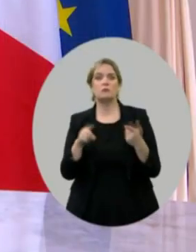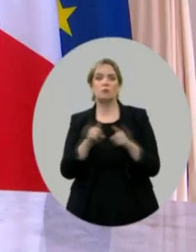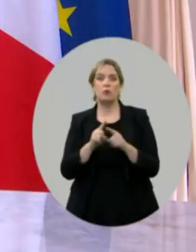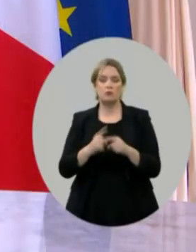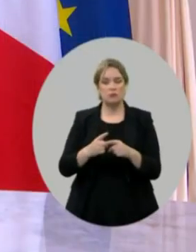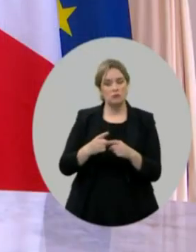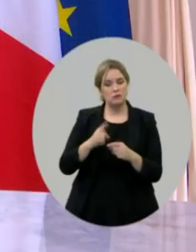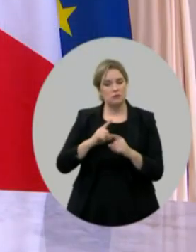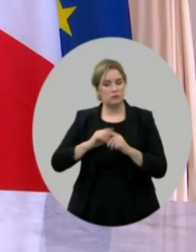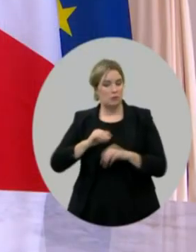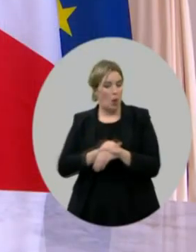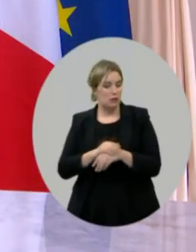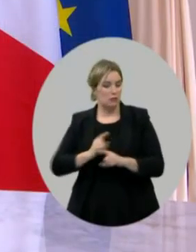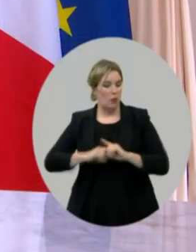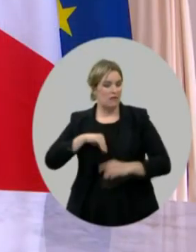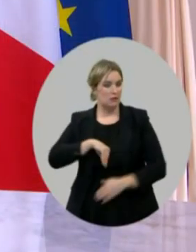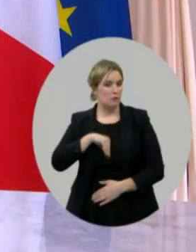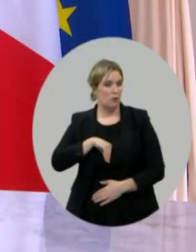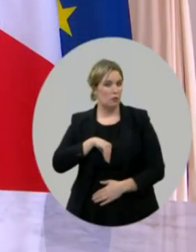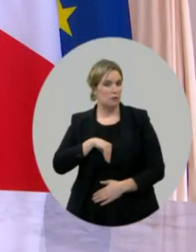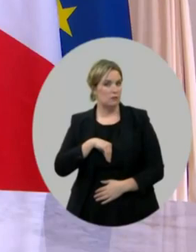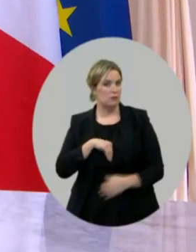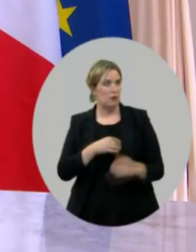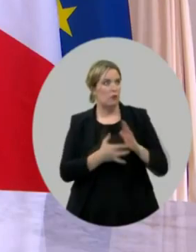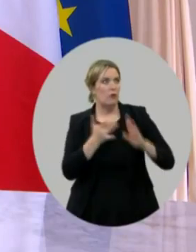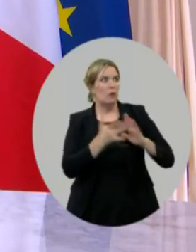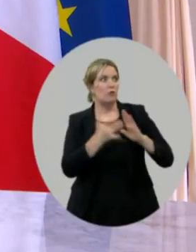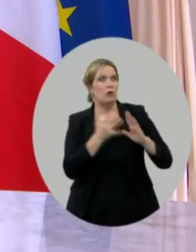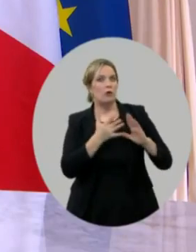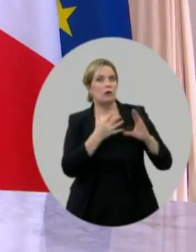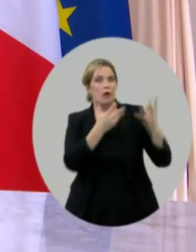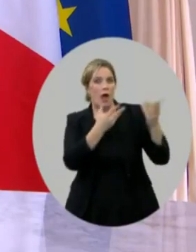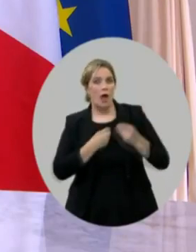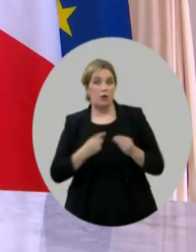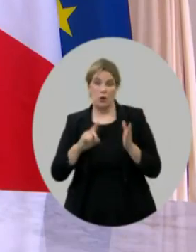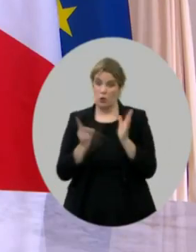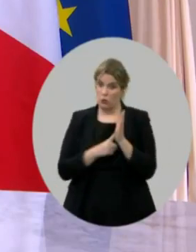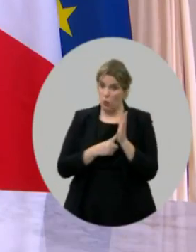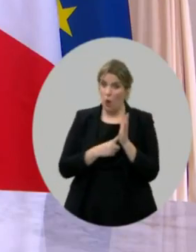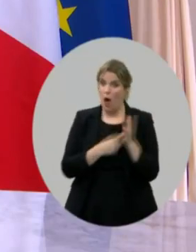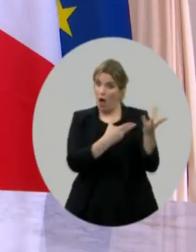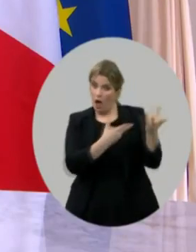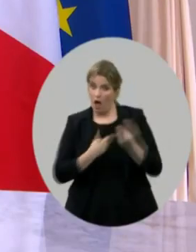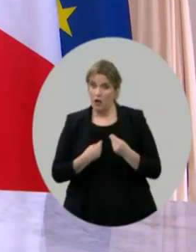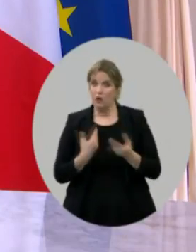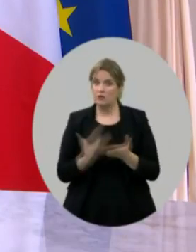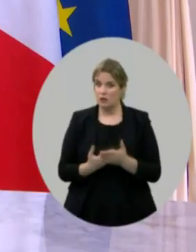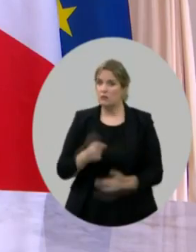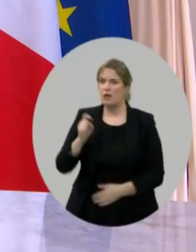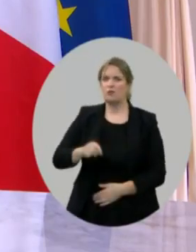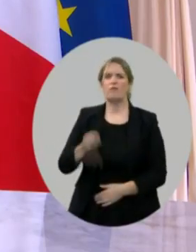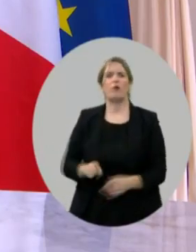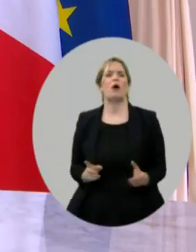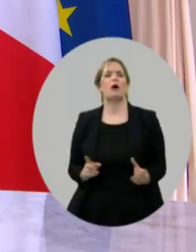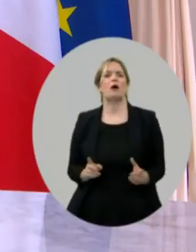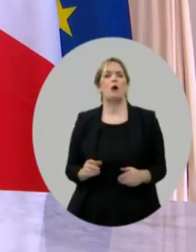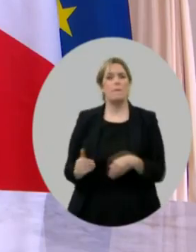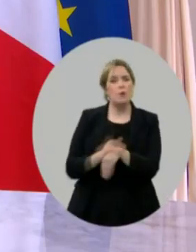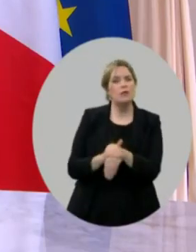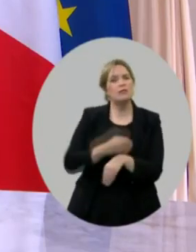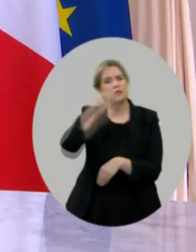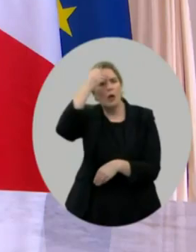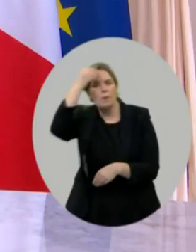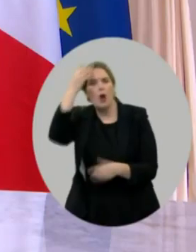conviction politique. C'est ce qu'on appelle le droit d'asile. C'est un devoir moral, politique. Et